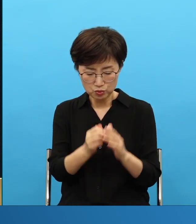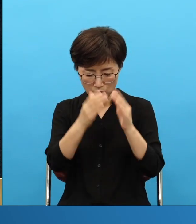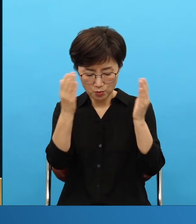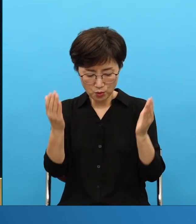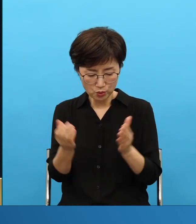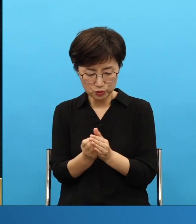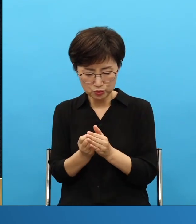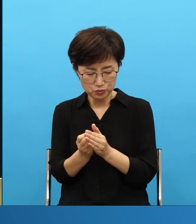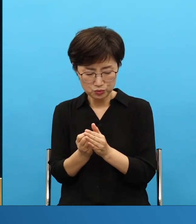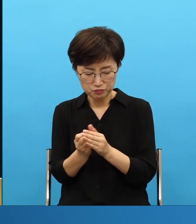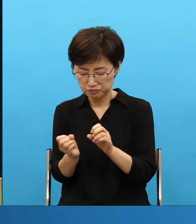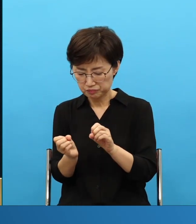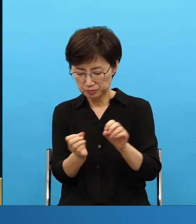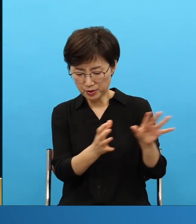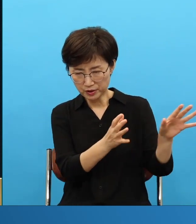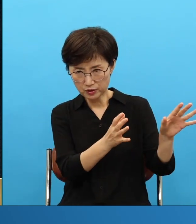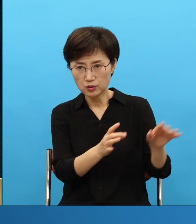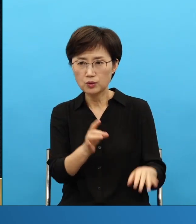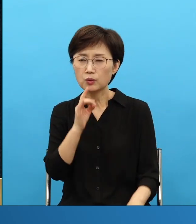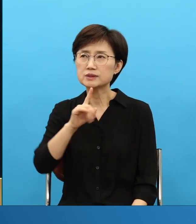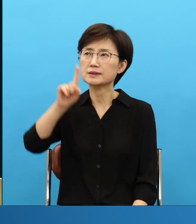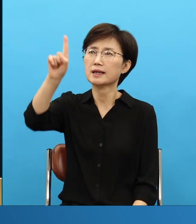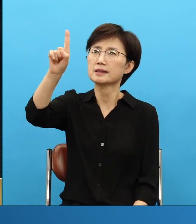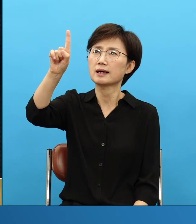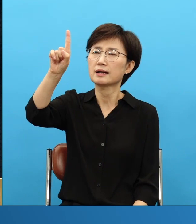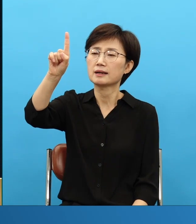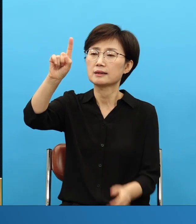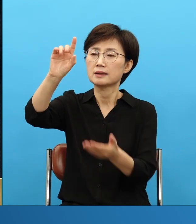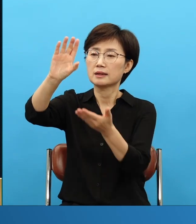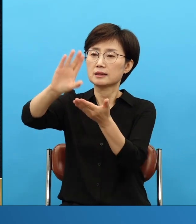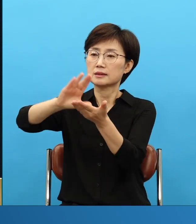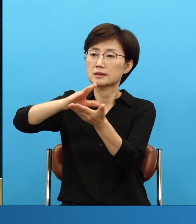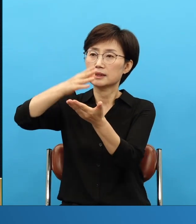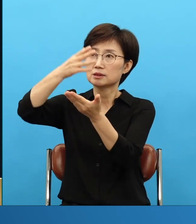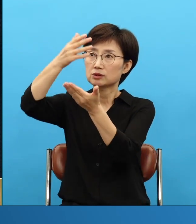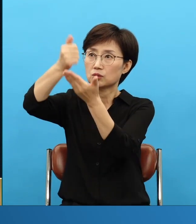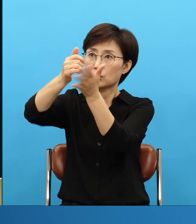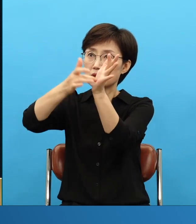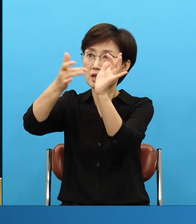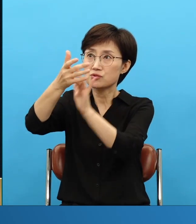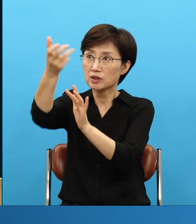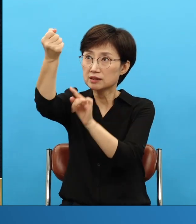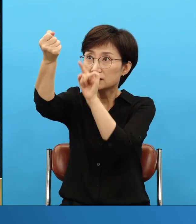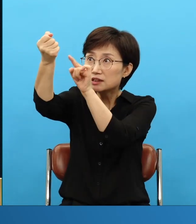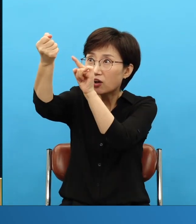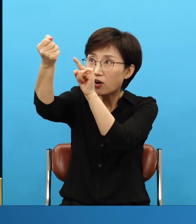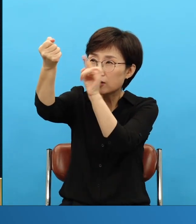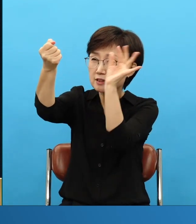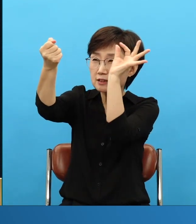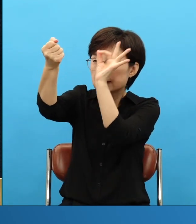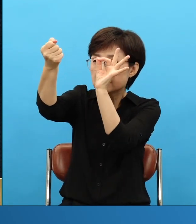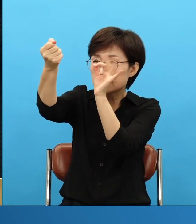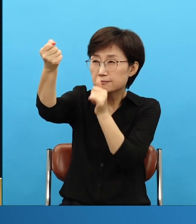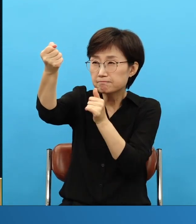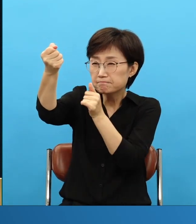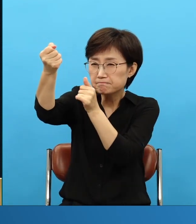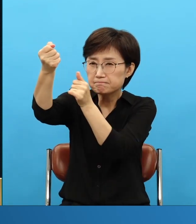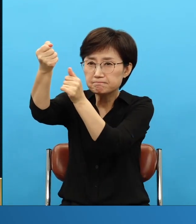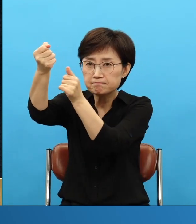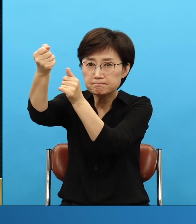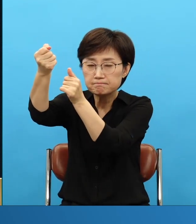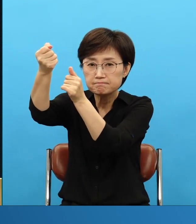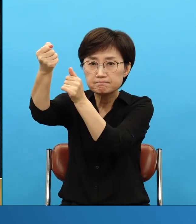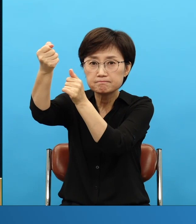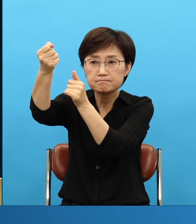그리스도 예수께 잡힌 바 된 그것을 잡으러 가노라. I consider everything a loss. 뭡니까 and 이게?